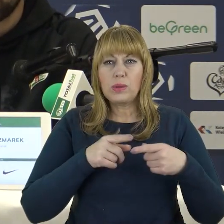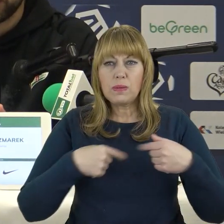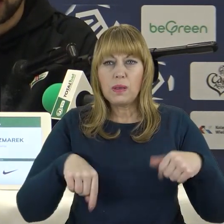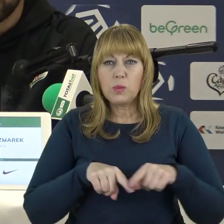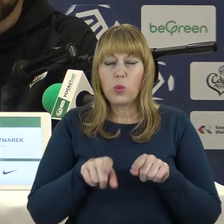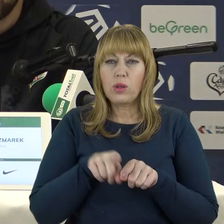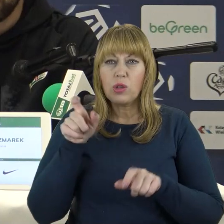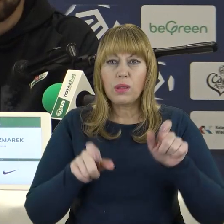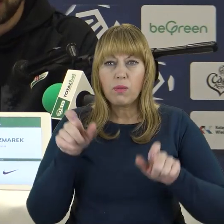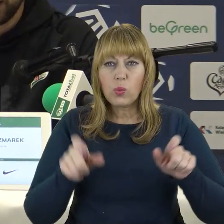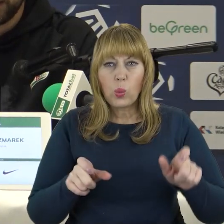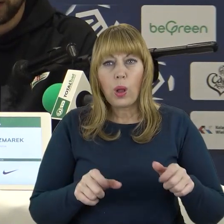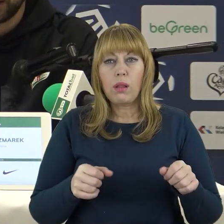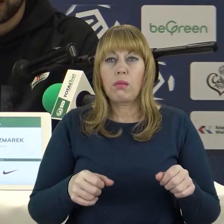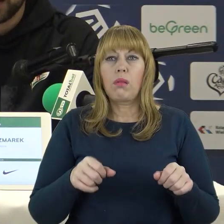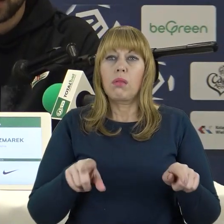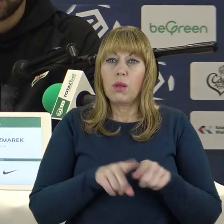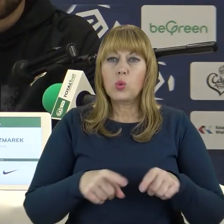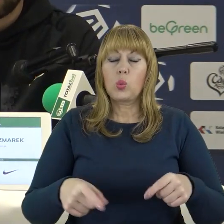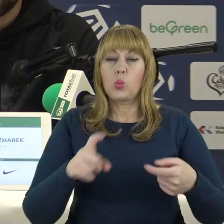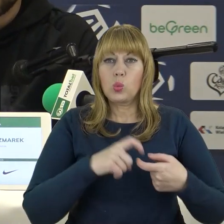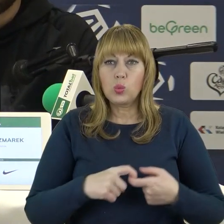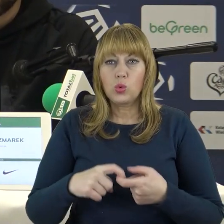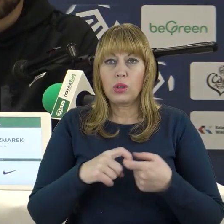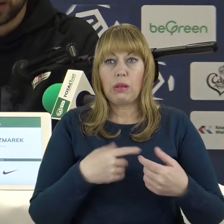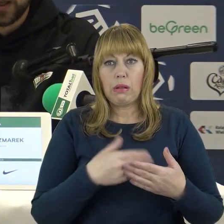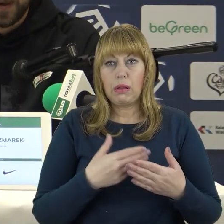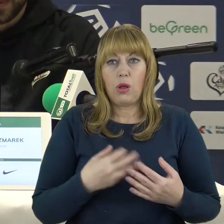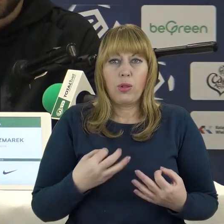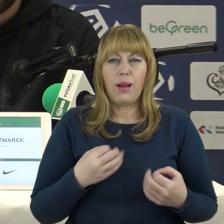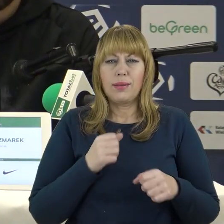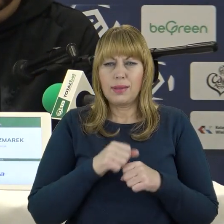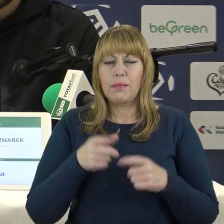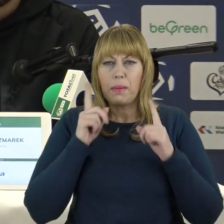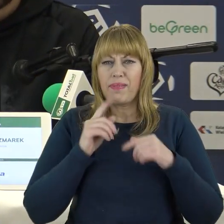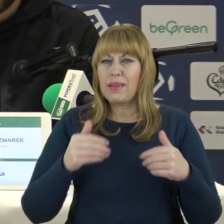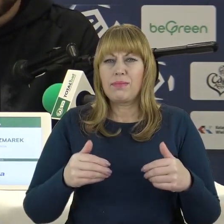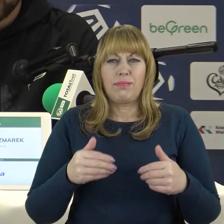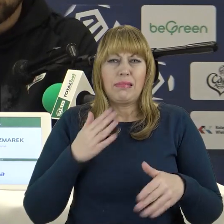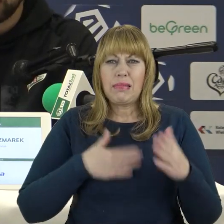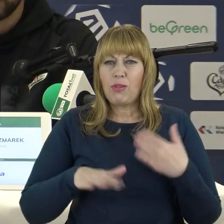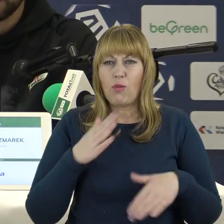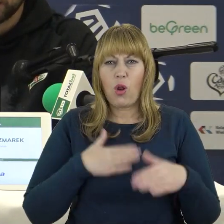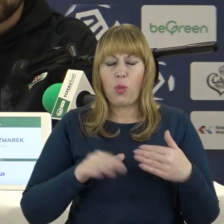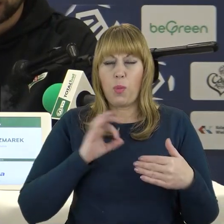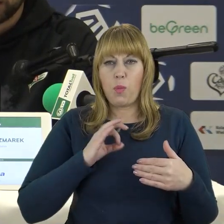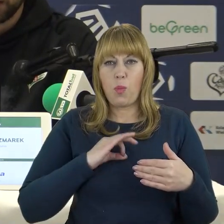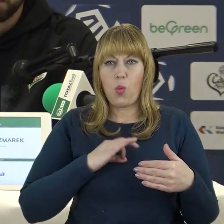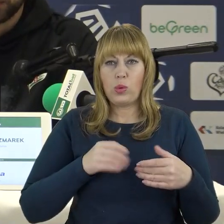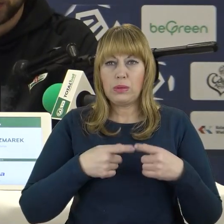indywidualnym, pod względem drużynowym. I teraz jestem naprawdę zadowolony z tego, jak jesteśmy zbudowani.